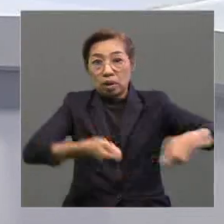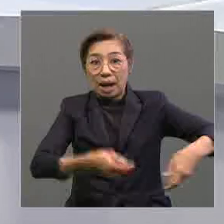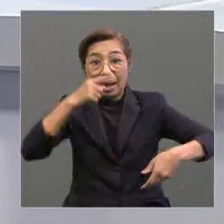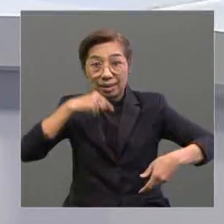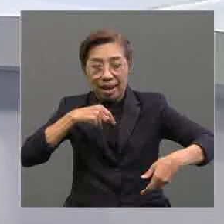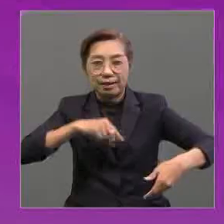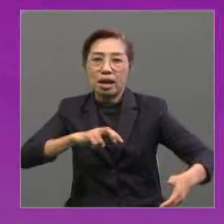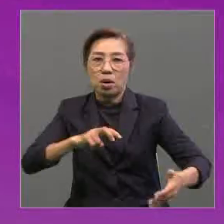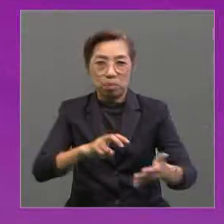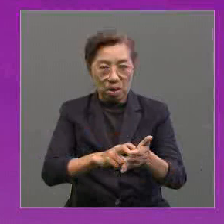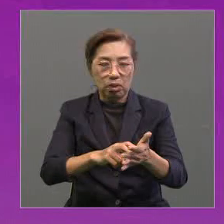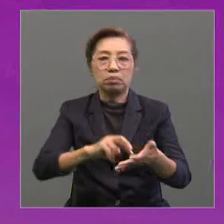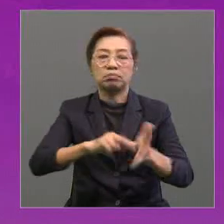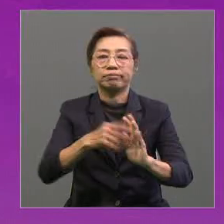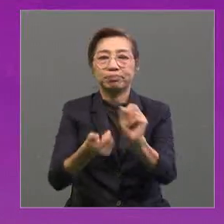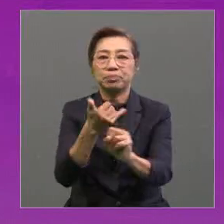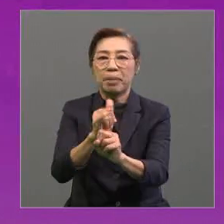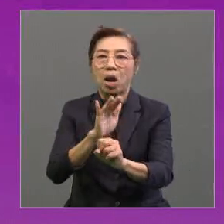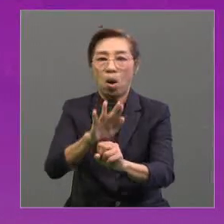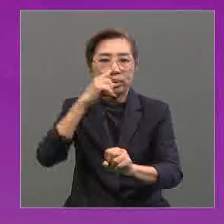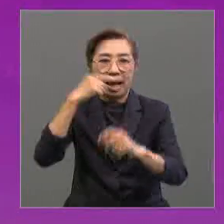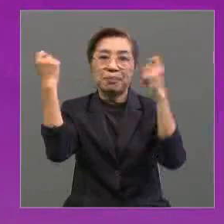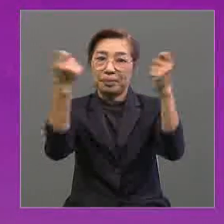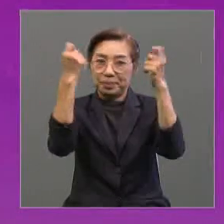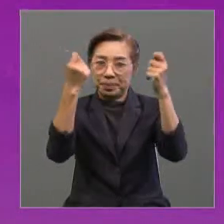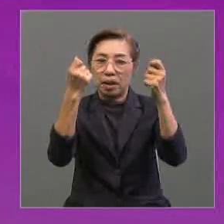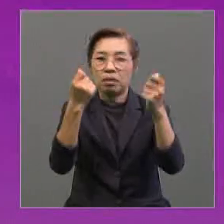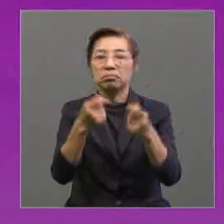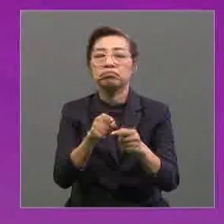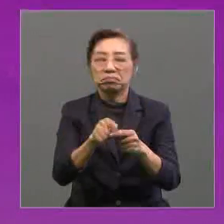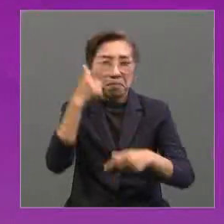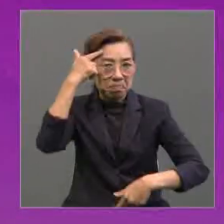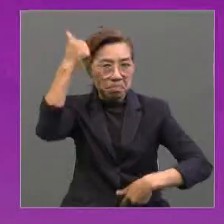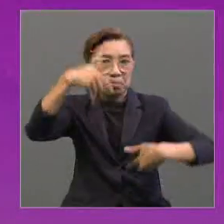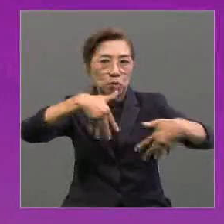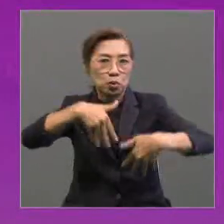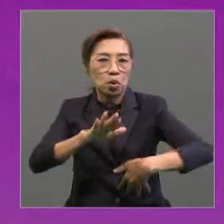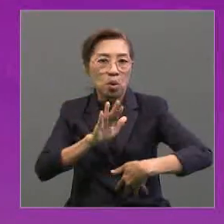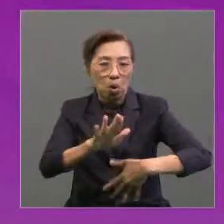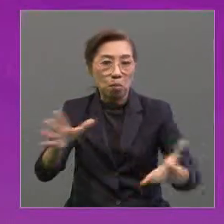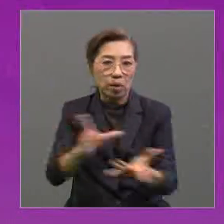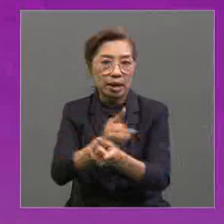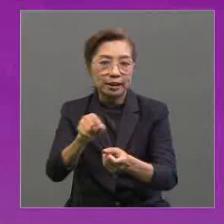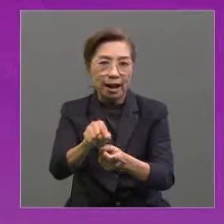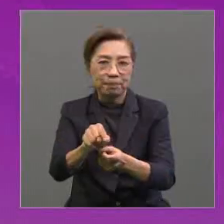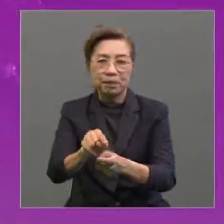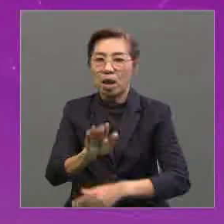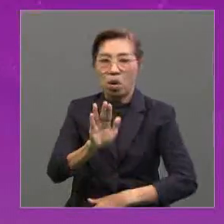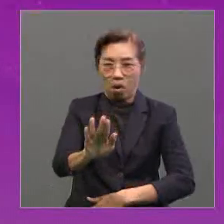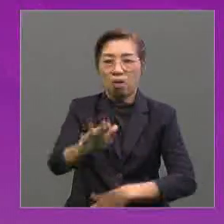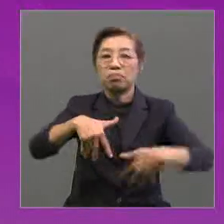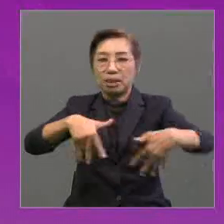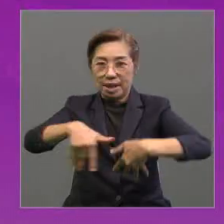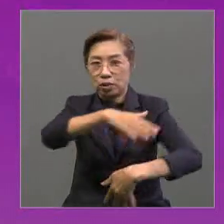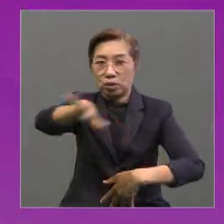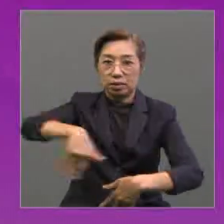traditional Thai New YearFestivalค่ะเป็นมรดกภูมิปัญญาทางวัฒนธรรมที่จับต้องไม่ได้ของมนุษยชาตินะคะ